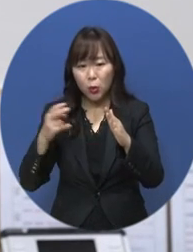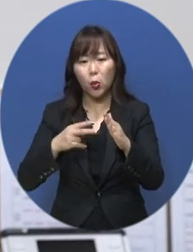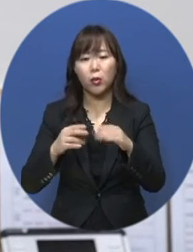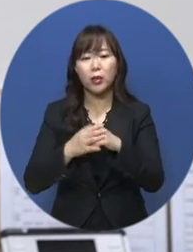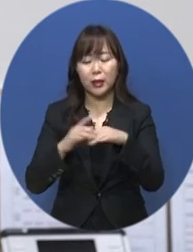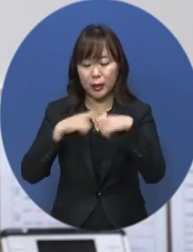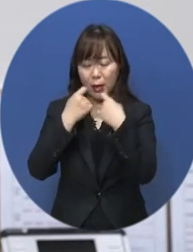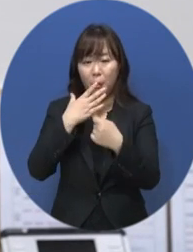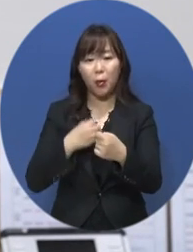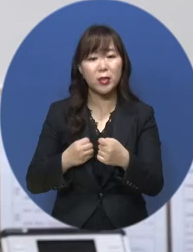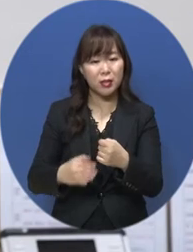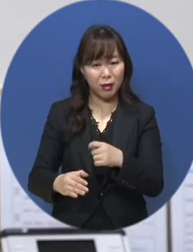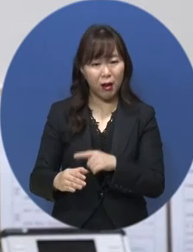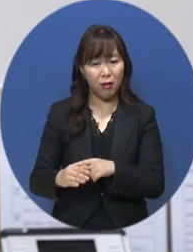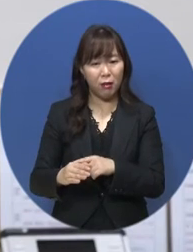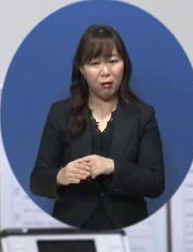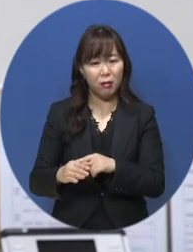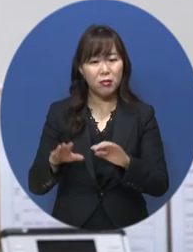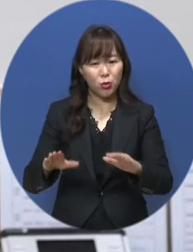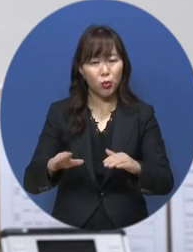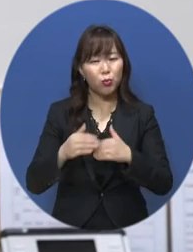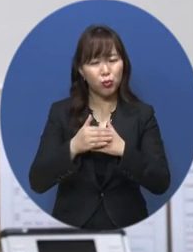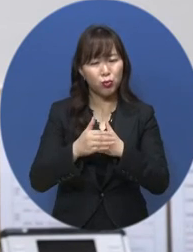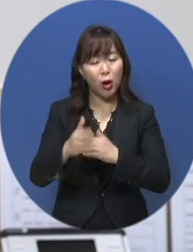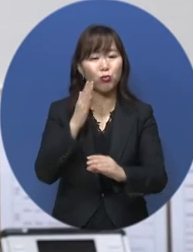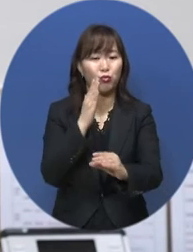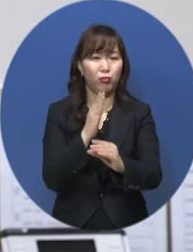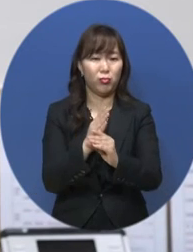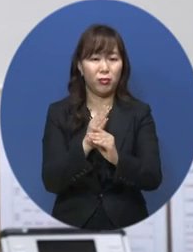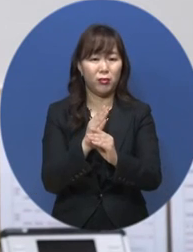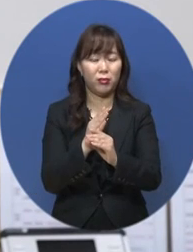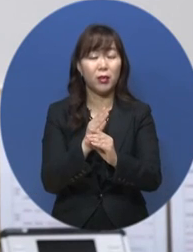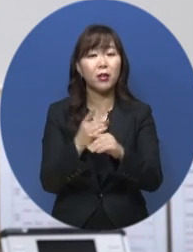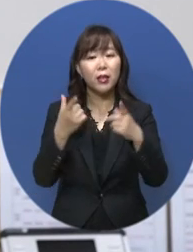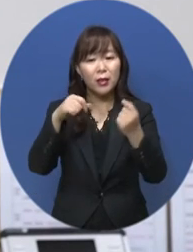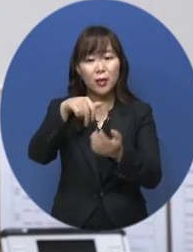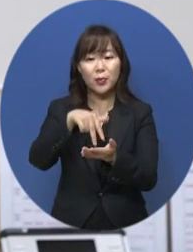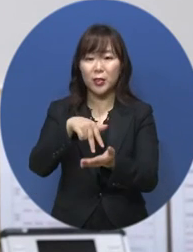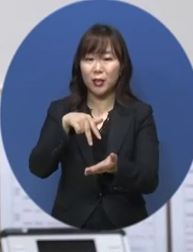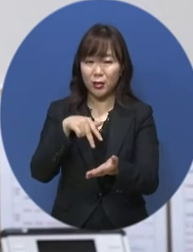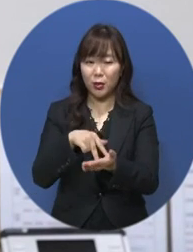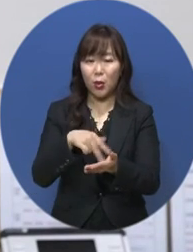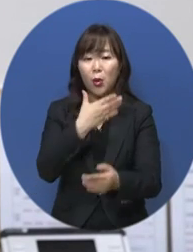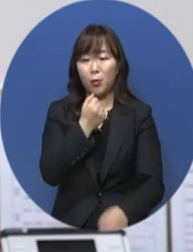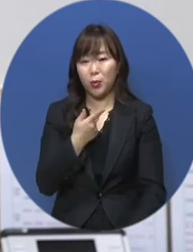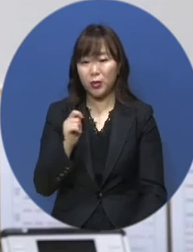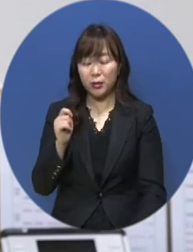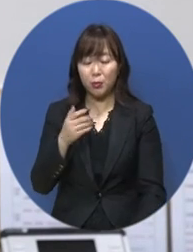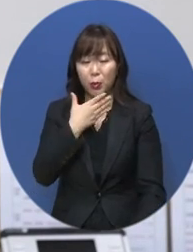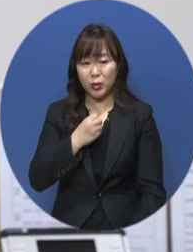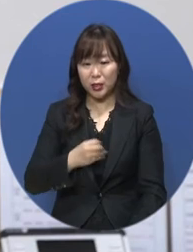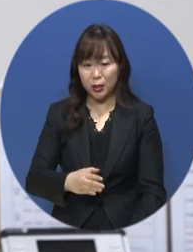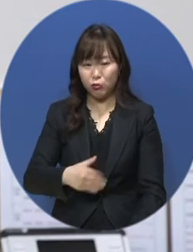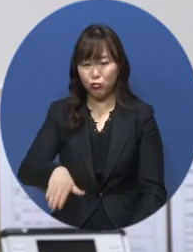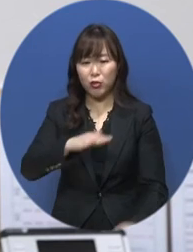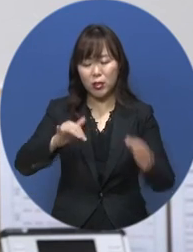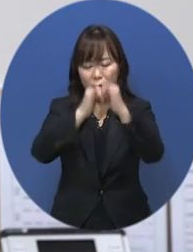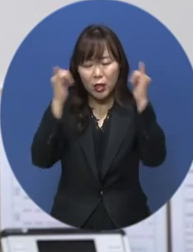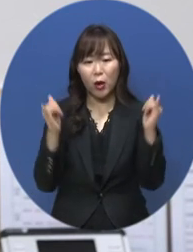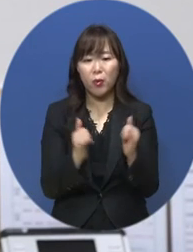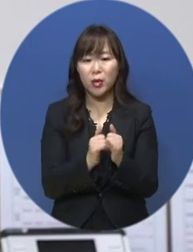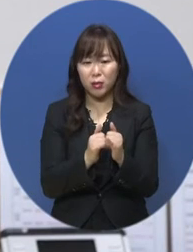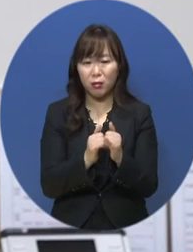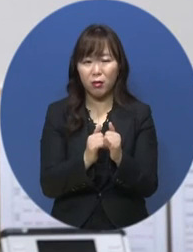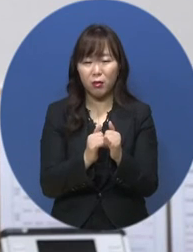사적 복지가 아마 이렇게 진행이 되고 있습니다. 그런 측면에서 복지는 우리 사회에서 가장 중요한 어젠다